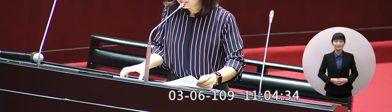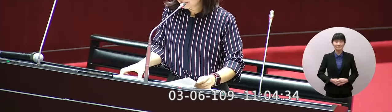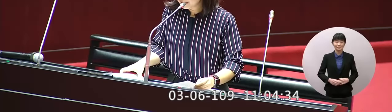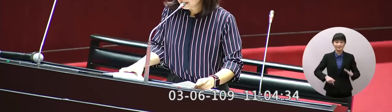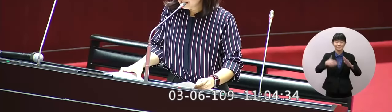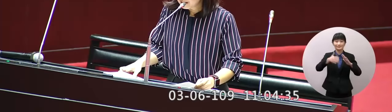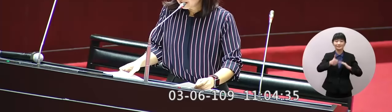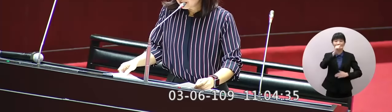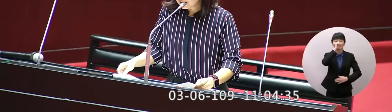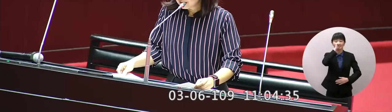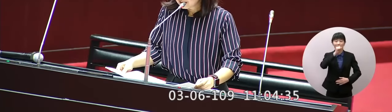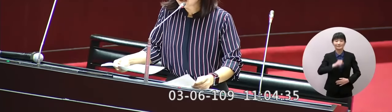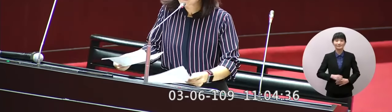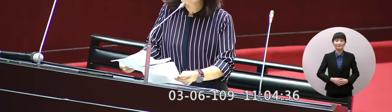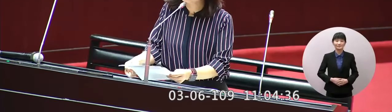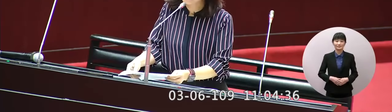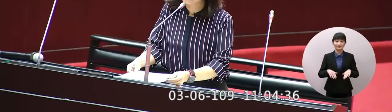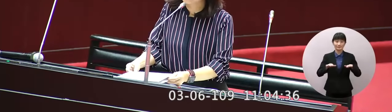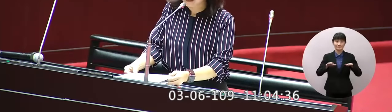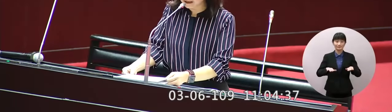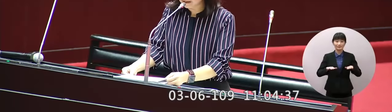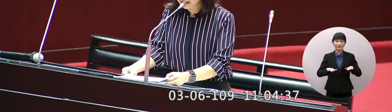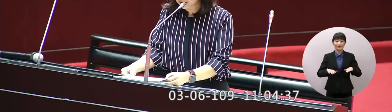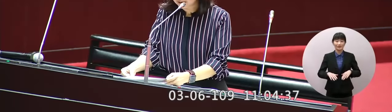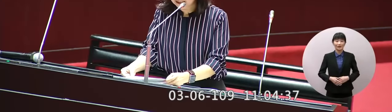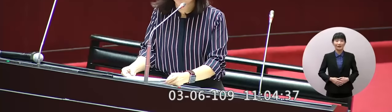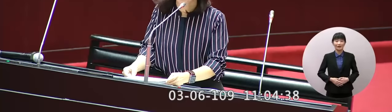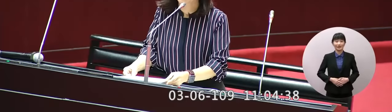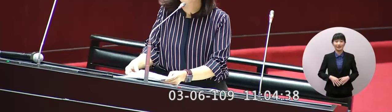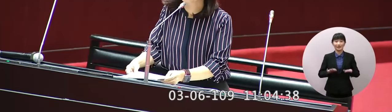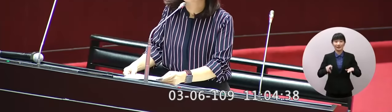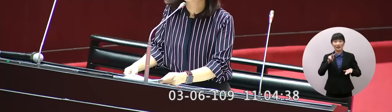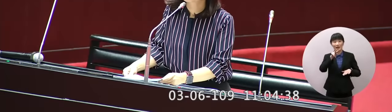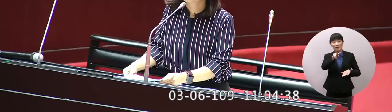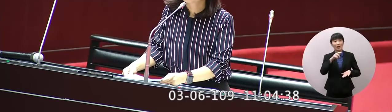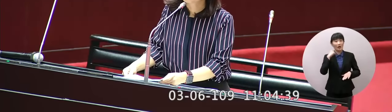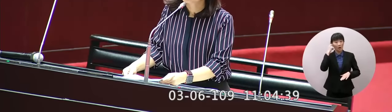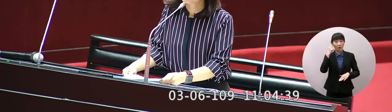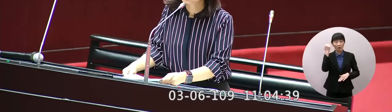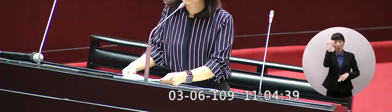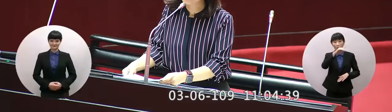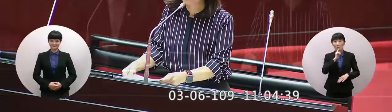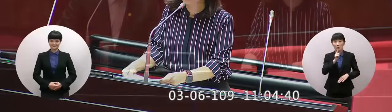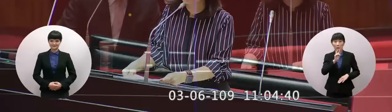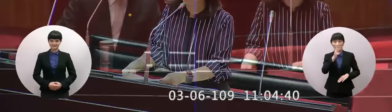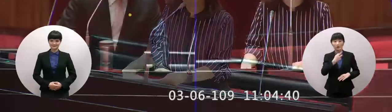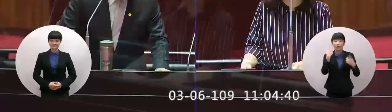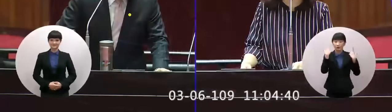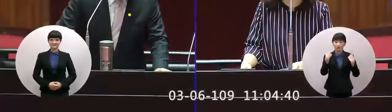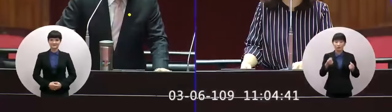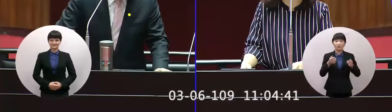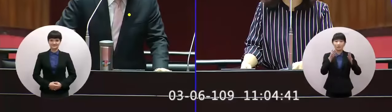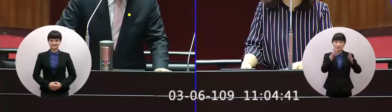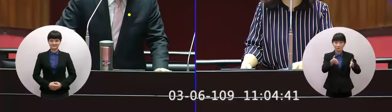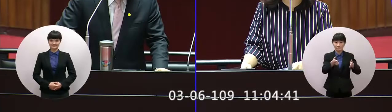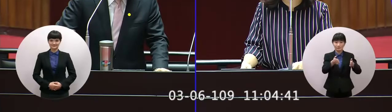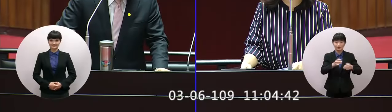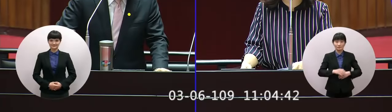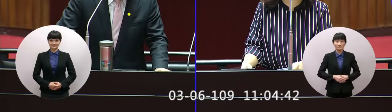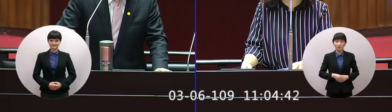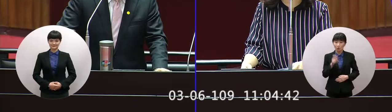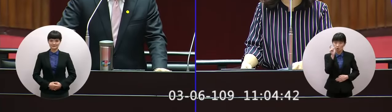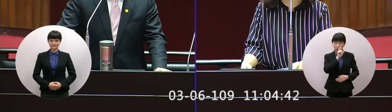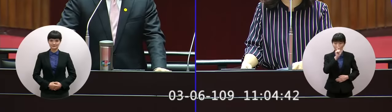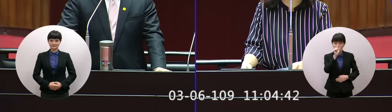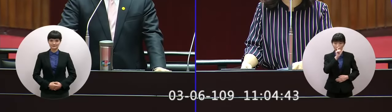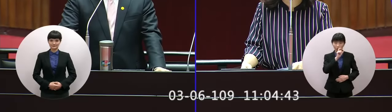孙院长好。 委员你好。 今天还好看到你有急转弯哦，就是原来我们对于酒测